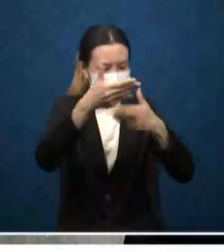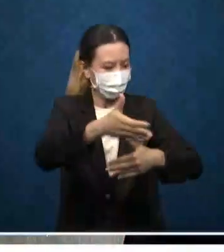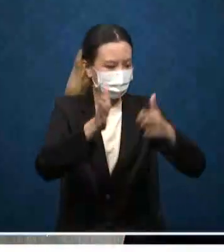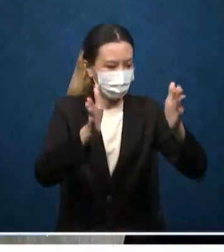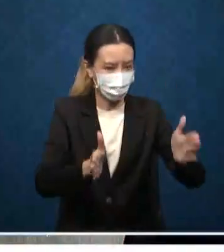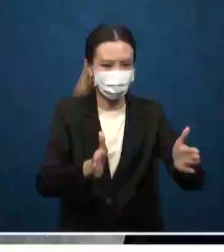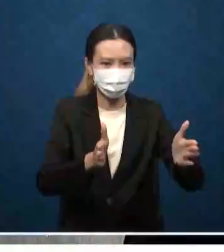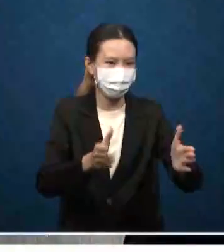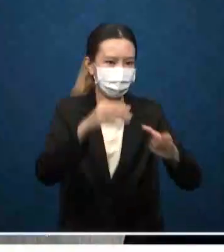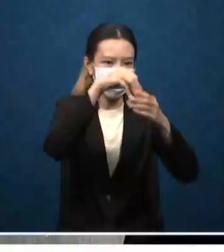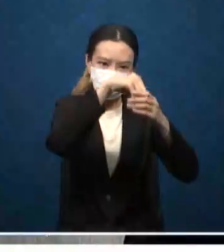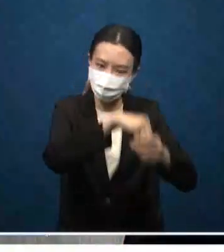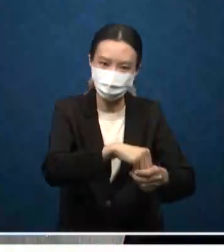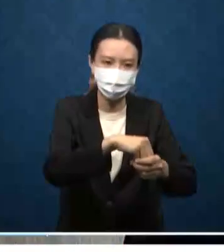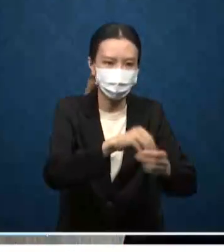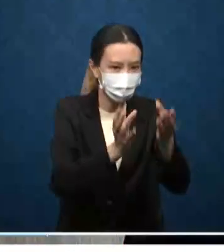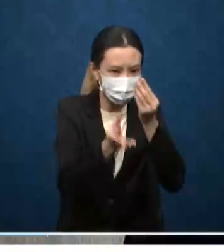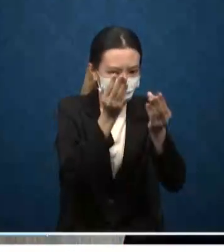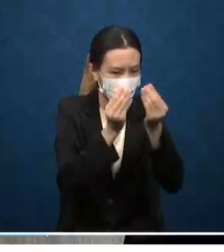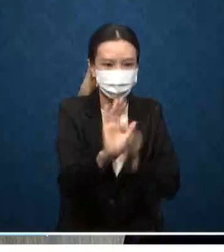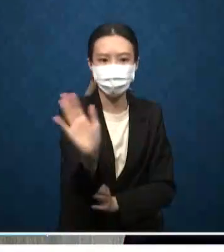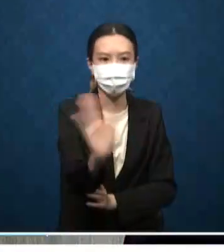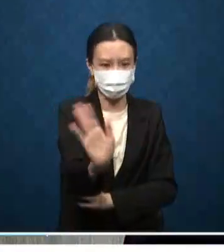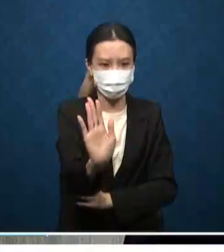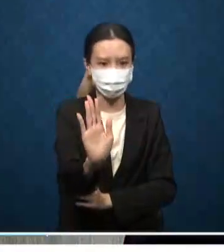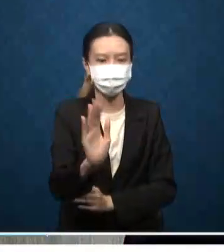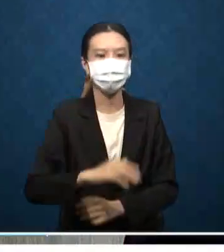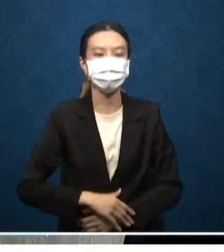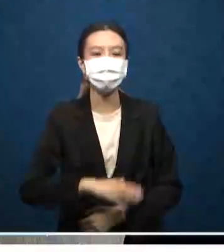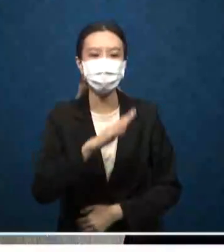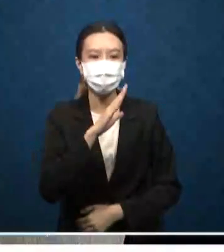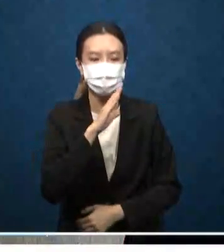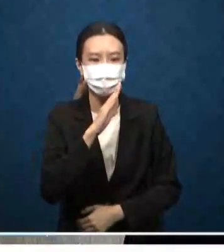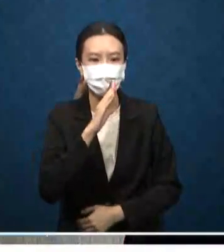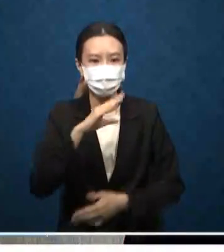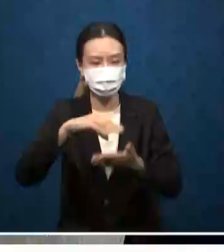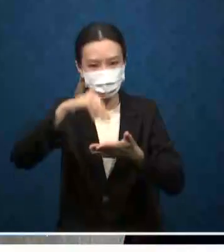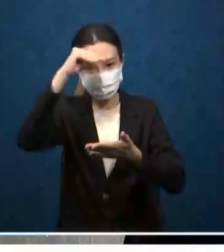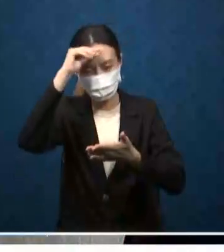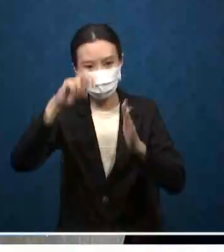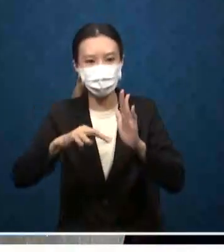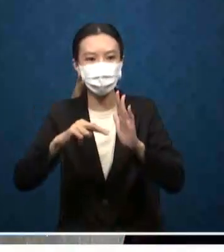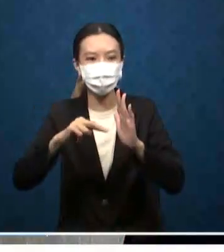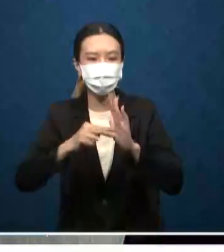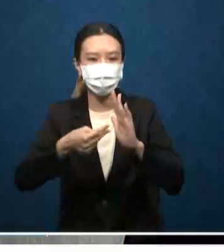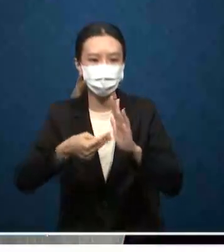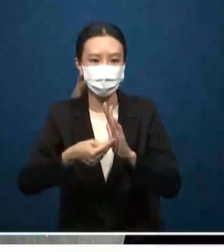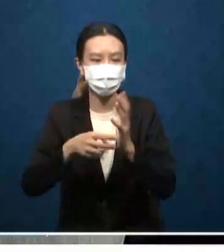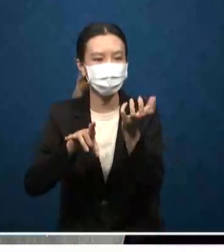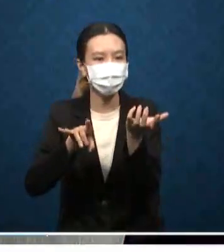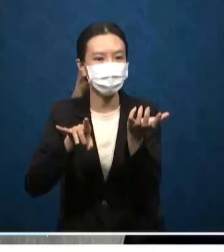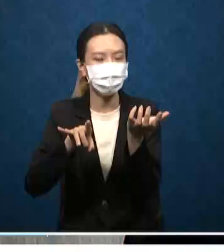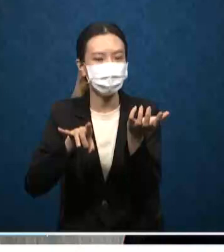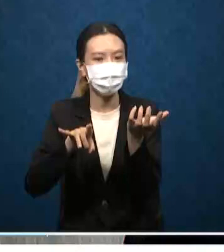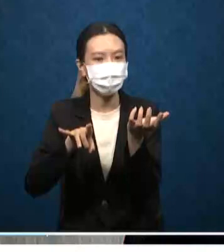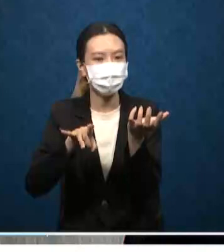เหลี่ยมและอยู่ในหลักสูตรถ้าเราเข้าใจคำว่าการศึกษานั่นหมายความว่าการศึกษาเนี่ยคือเครื่องมือเดียวที่จะ